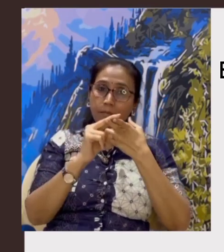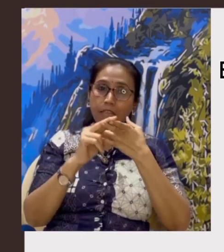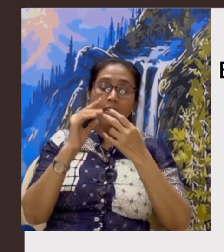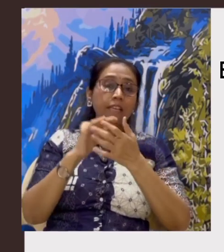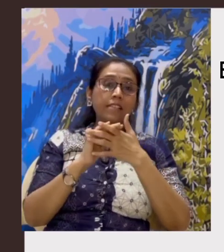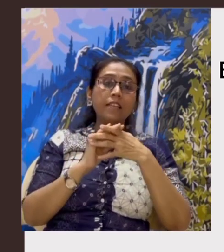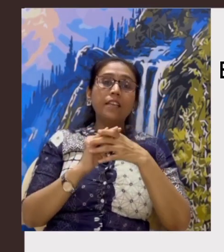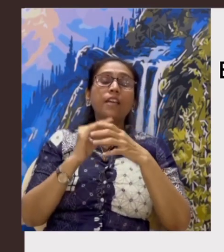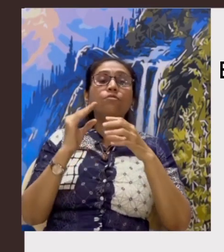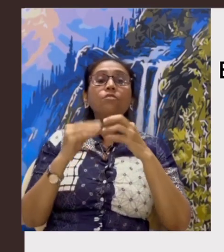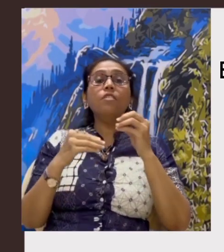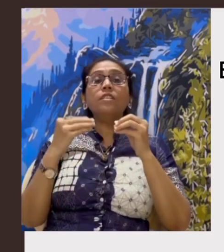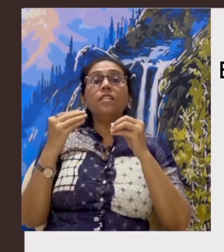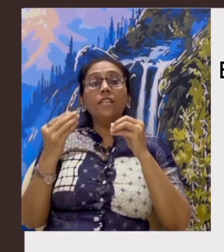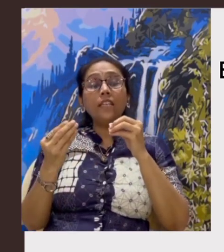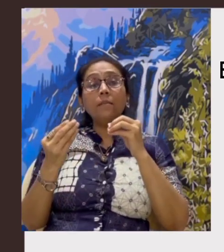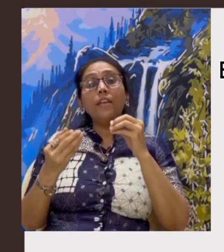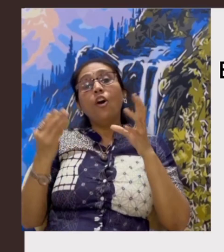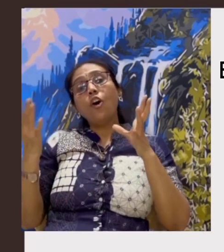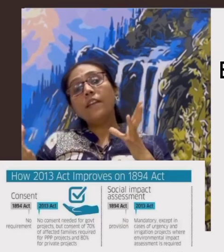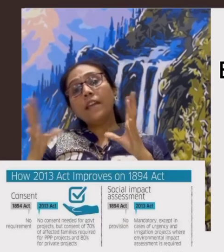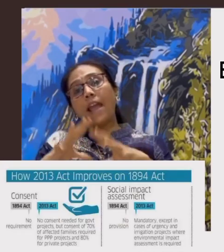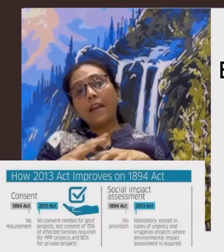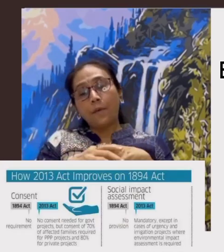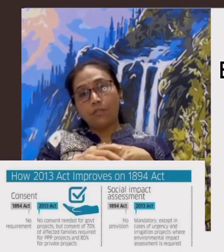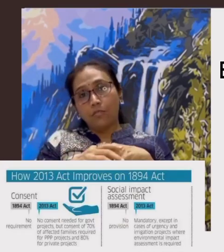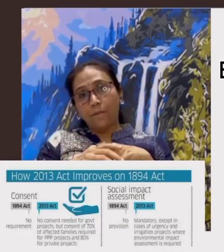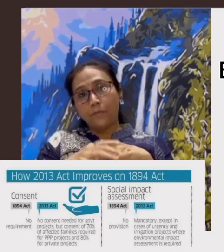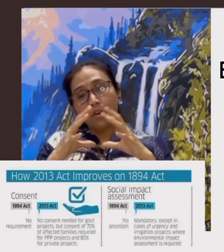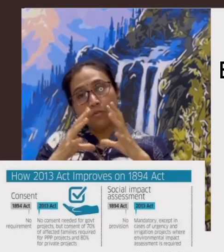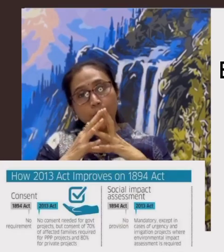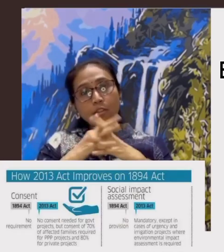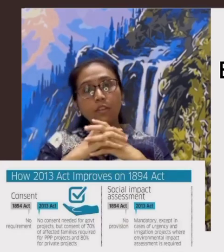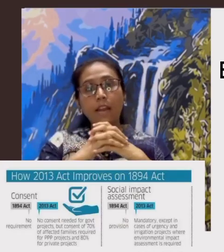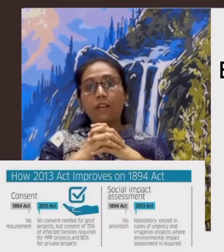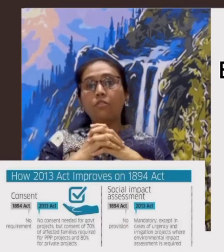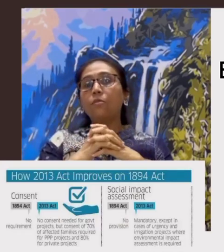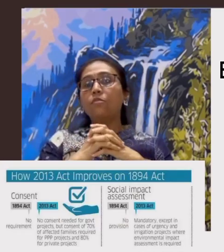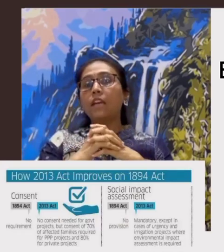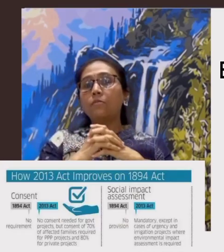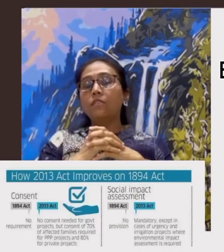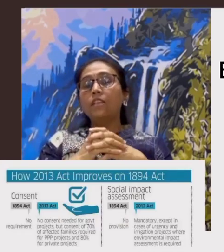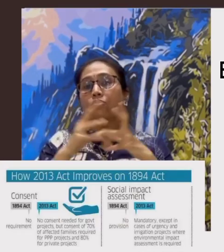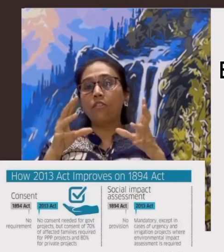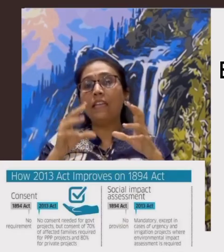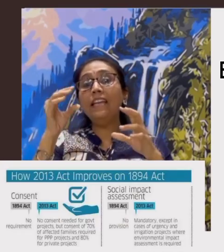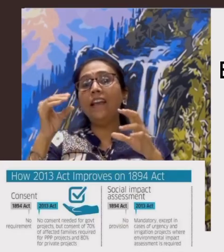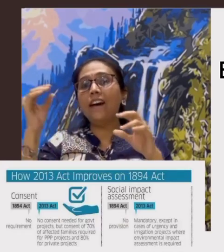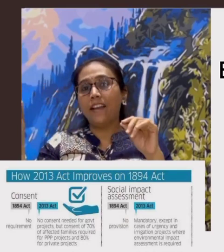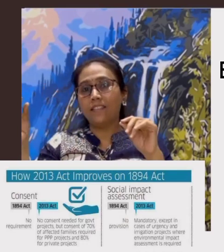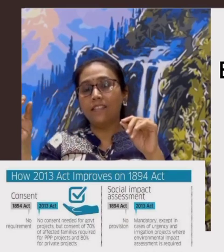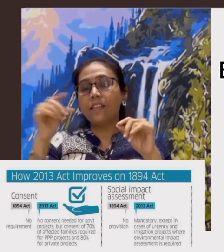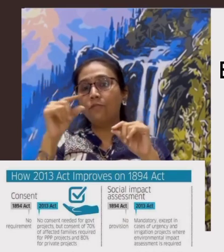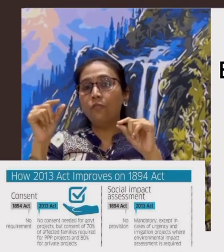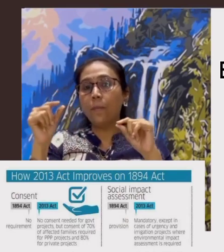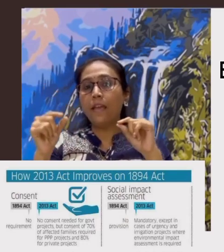थे, इसीलिए 2013 में और एक एक्ट पास हुआ और उस पर्टिकुलर एक्ट को हम लोग क्या बोलते हैं शॉर्टली, लार एक्ट।